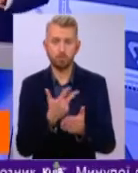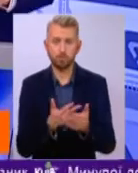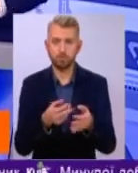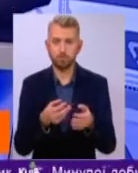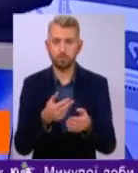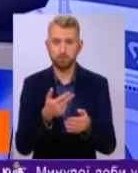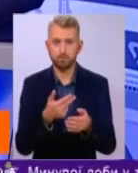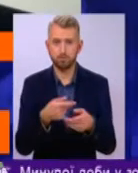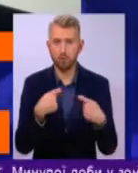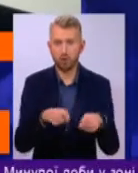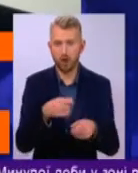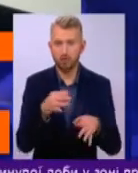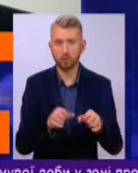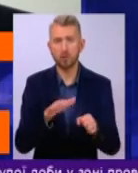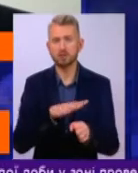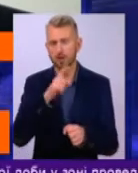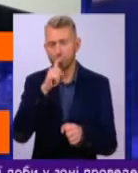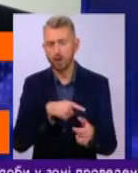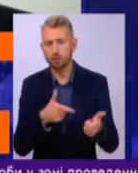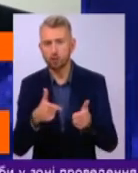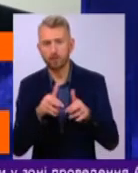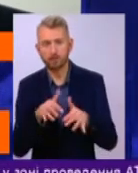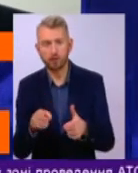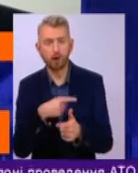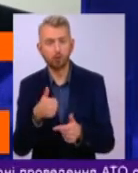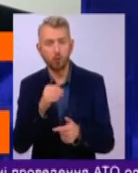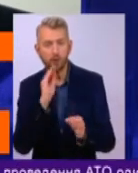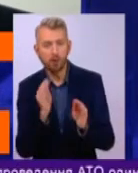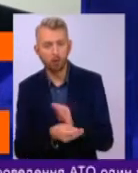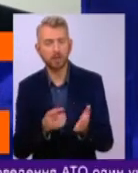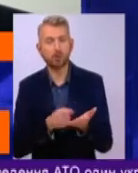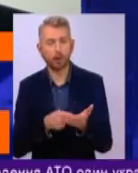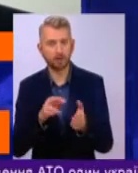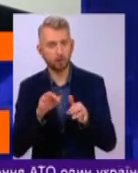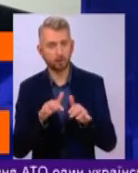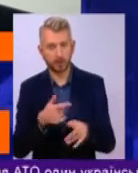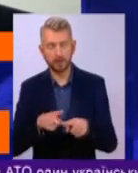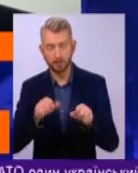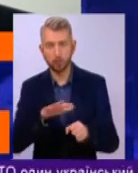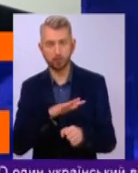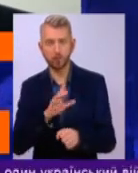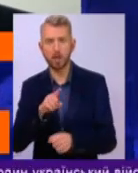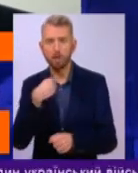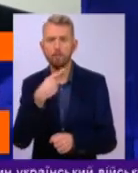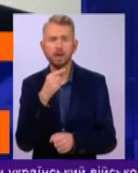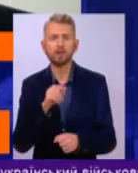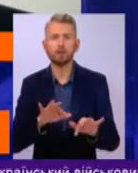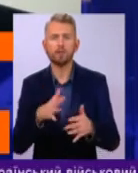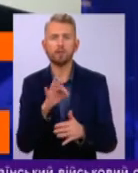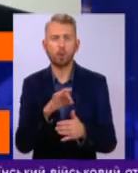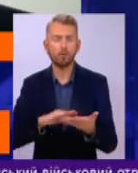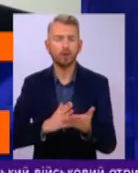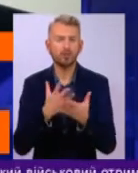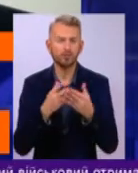просто погано підготована справа або добре приховані покази по справі. Це теж може бути. Але говорити в даному випадку про політичний